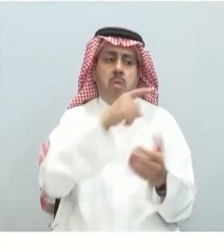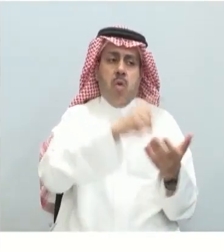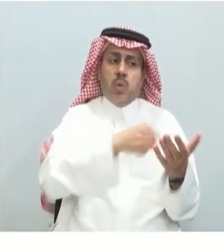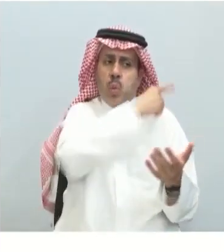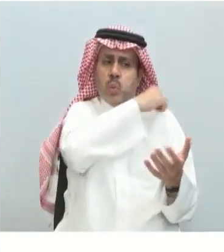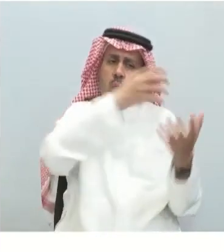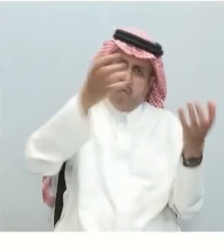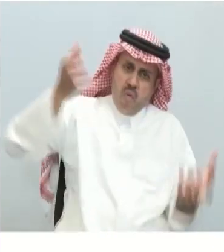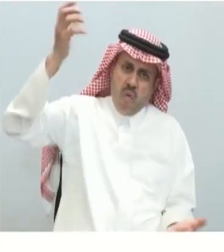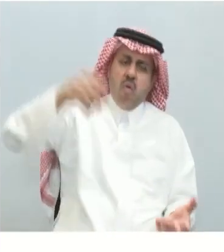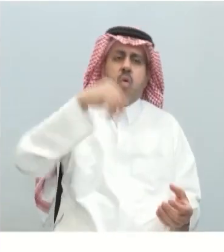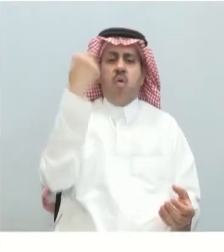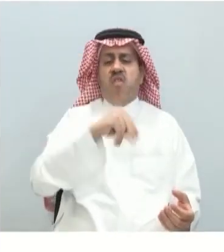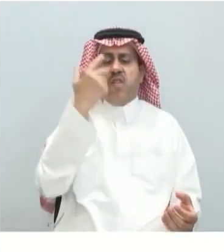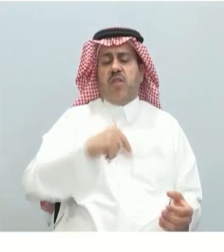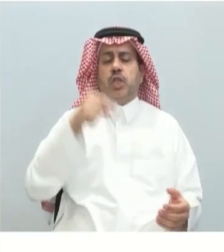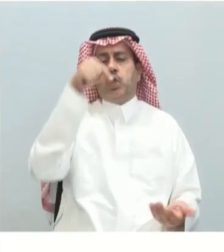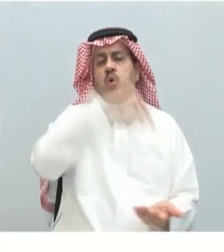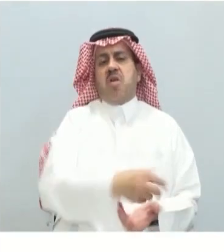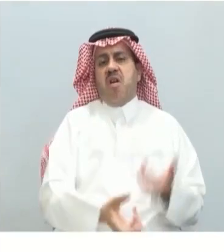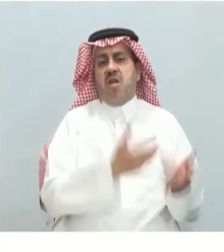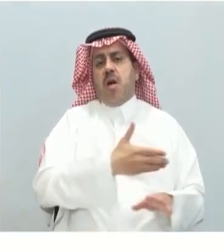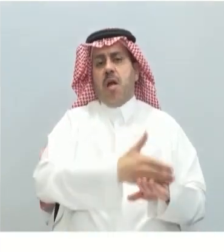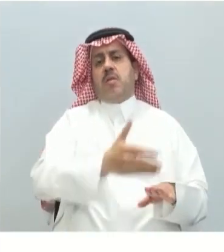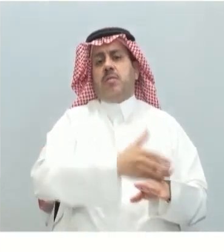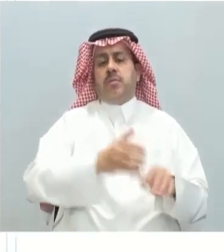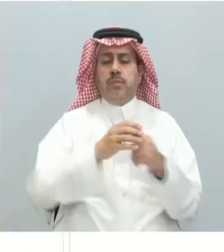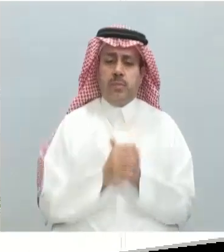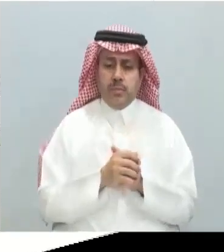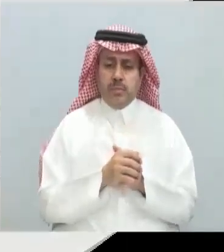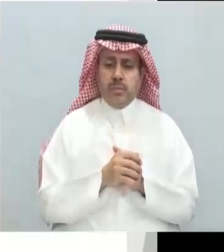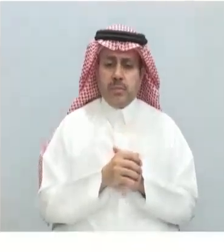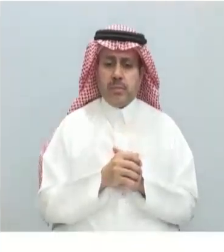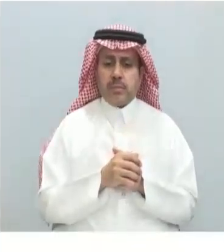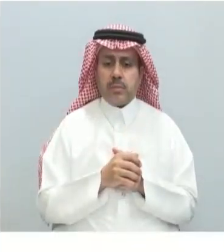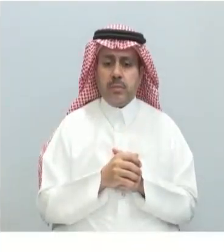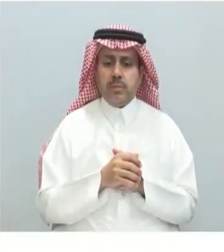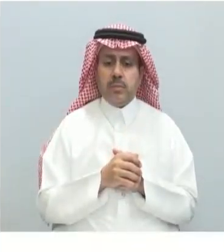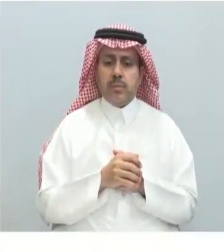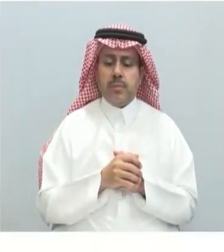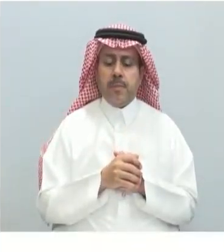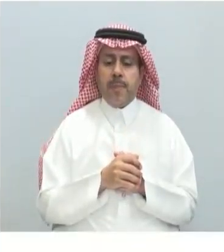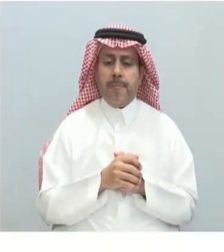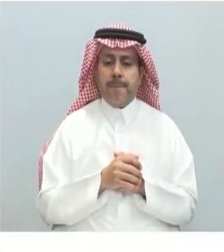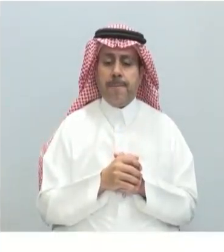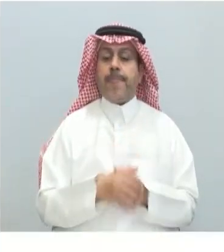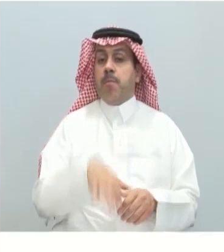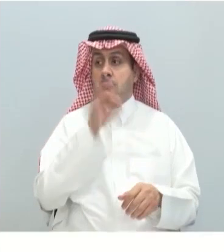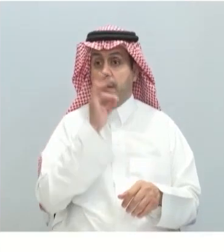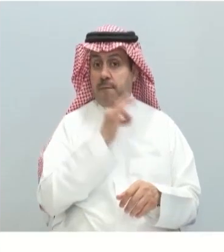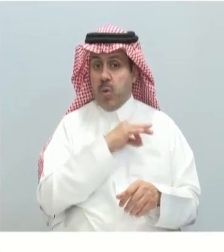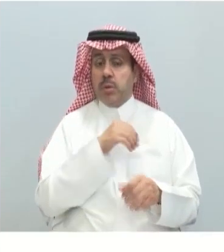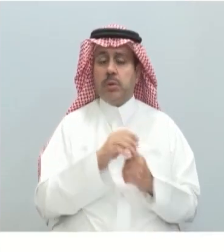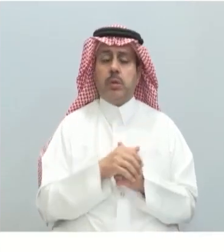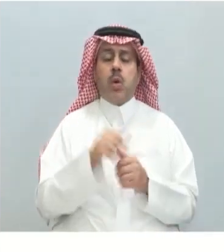خالدون فالجزاء من جنس العمل ناتي ايها الطلاب والطالبات الى ايضا مزيدا من الفوائد